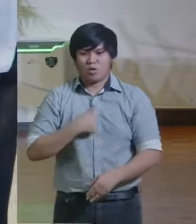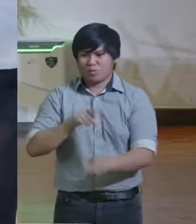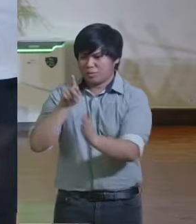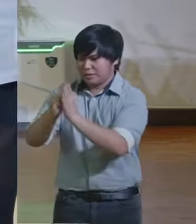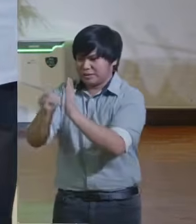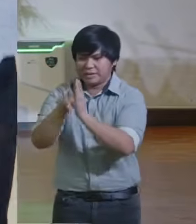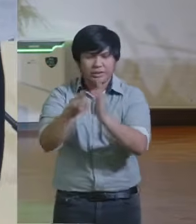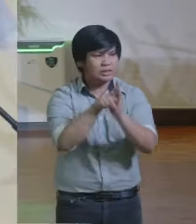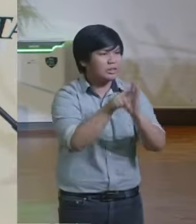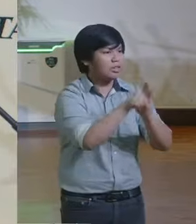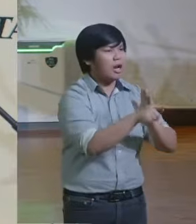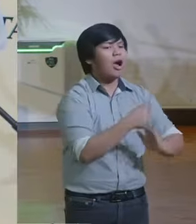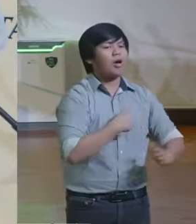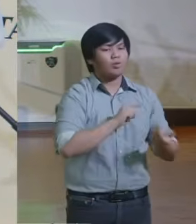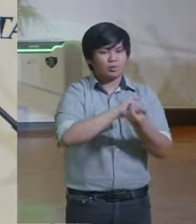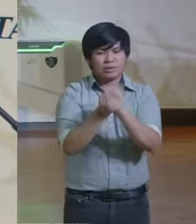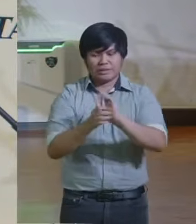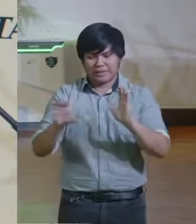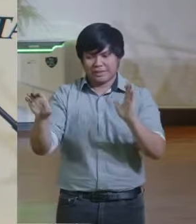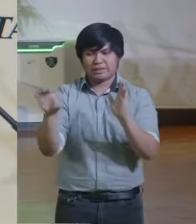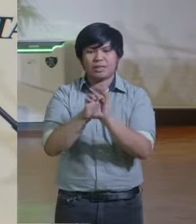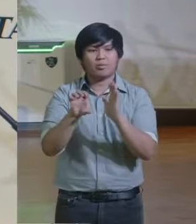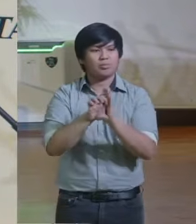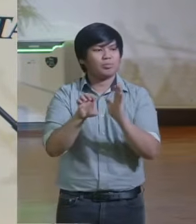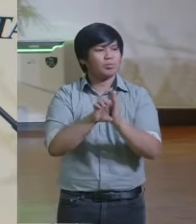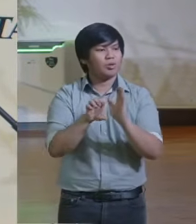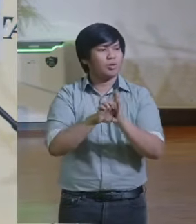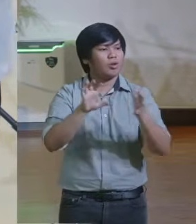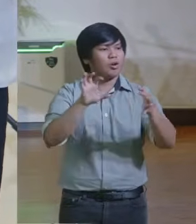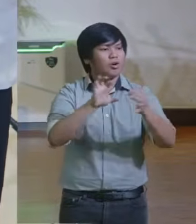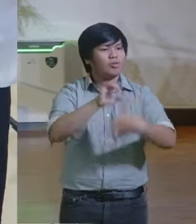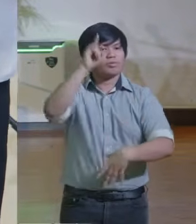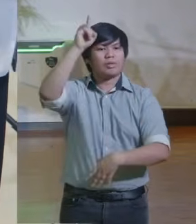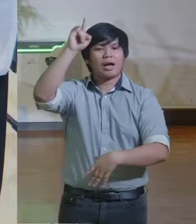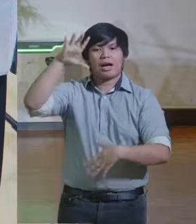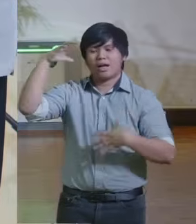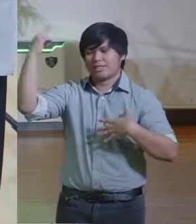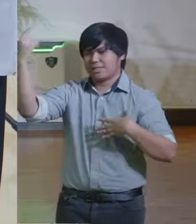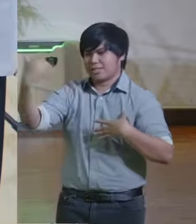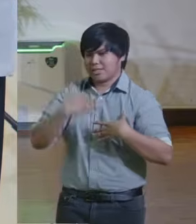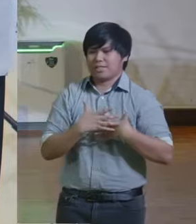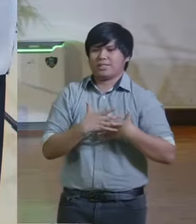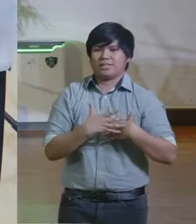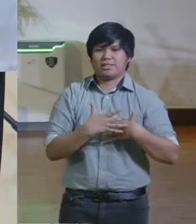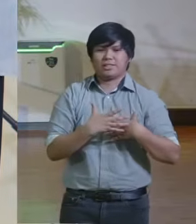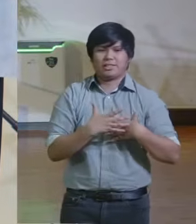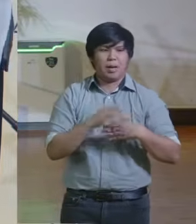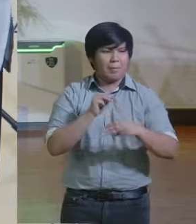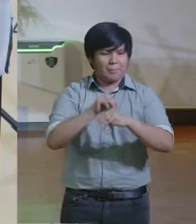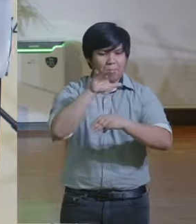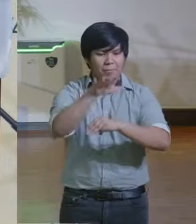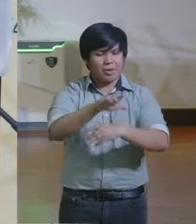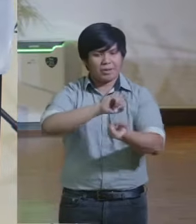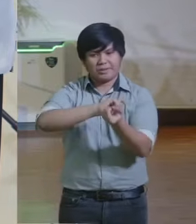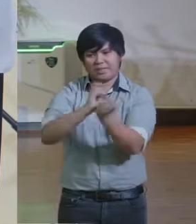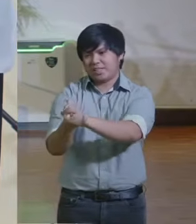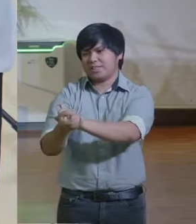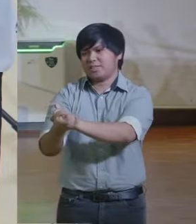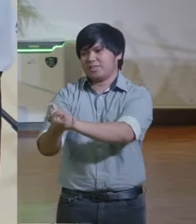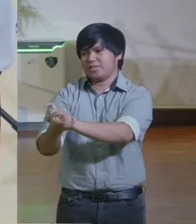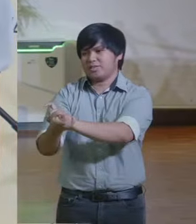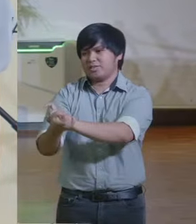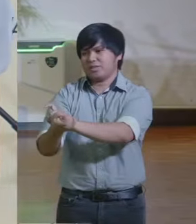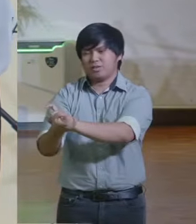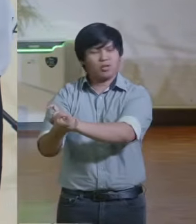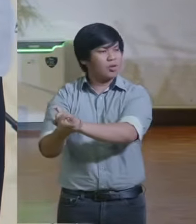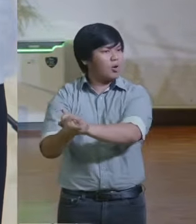ay maging ehemplo ng isang tunay na binago niya. Miraculously. Wala po sa